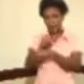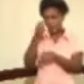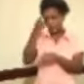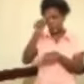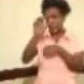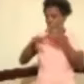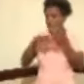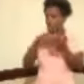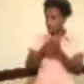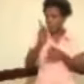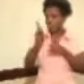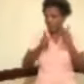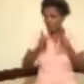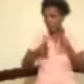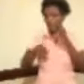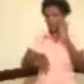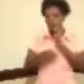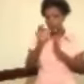on litige